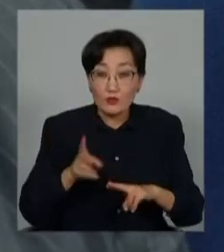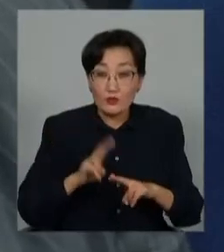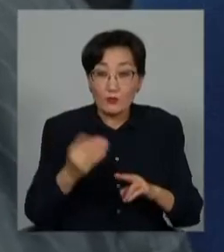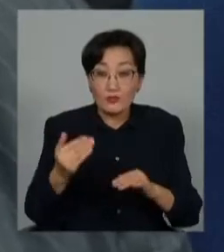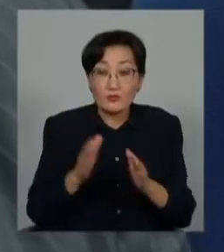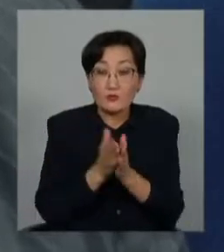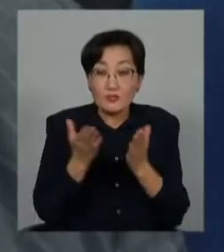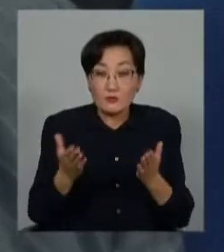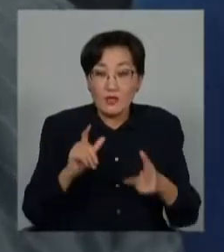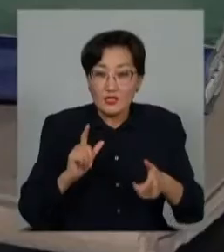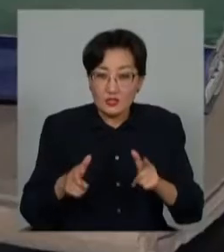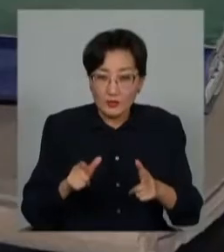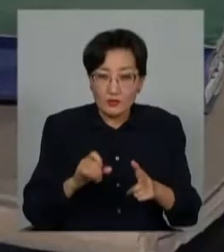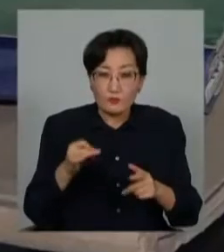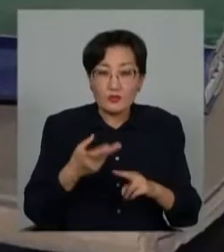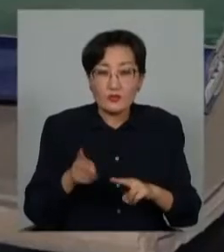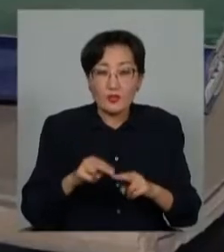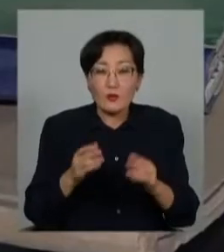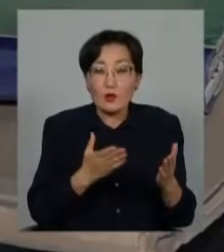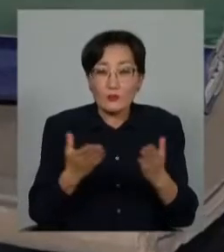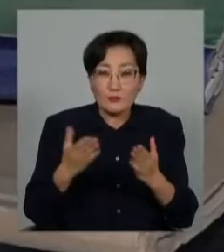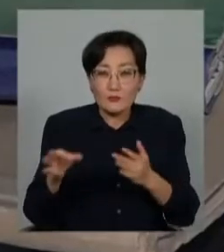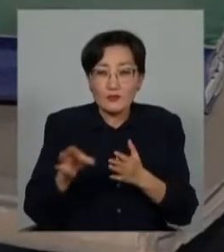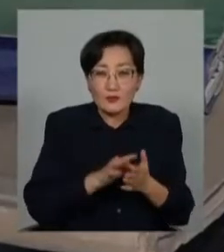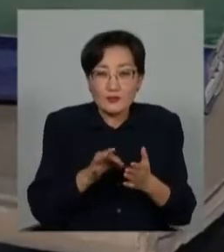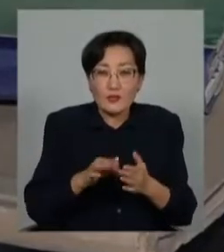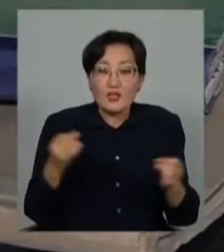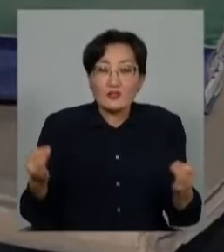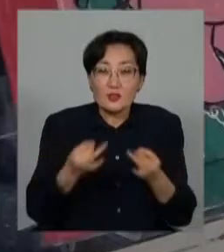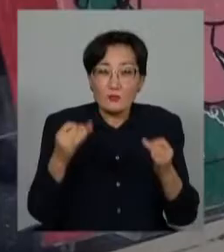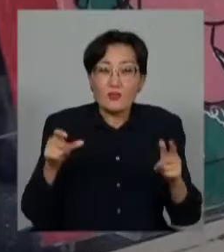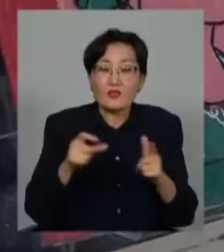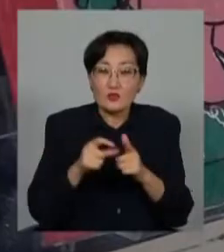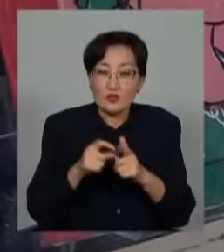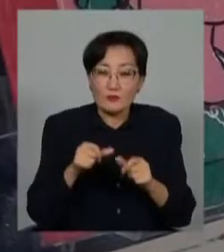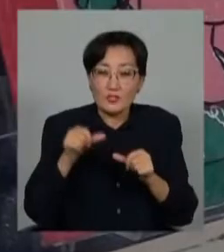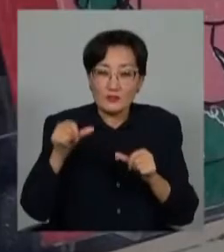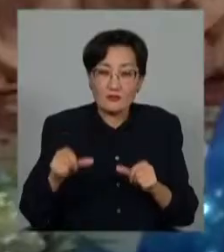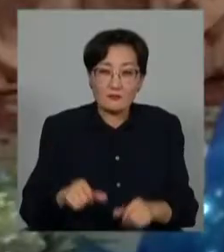оның шығармалары шынайылығымен, сондай-ақ оқырмандары бірден баурап алар сөздермен ерекше.